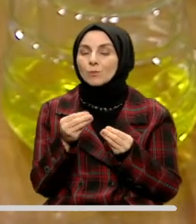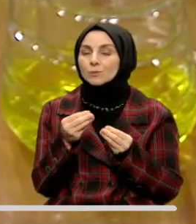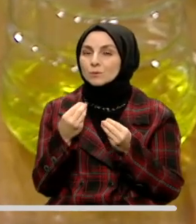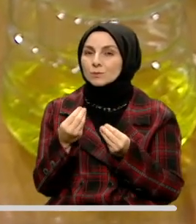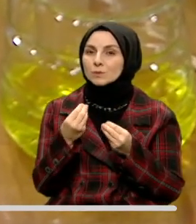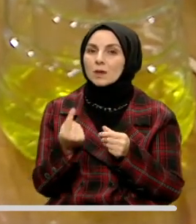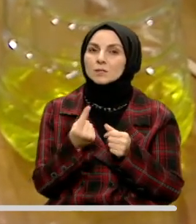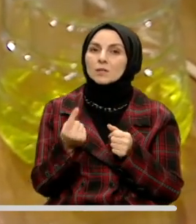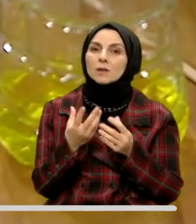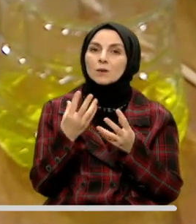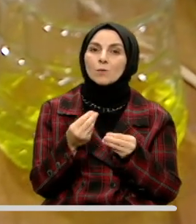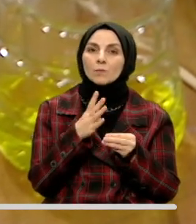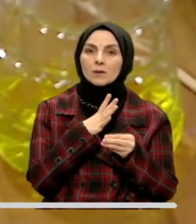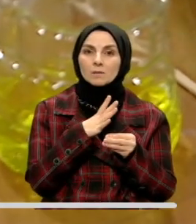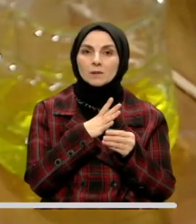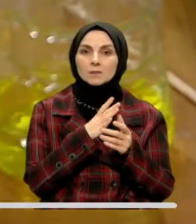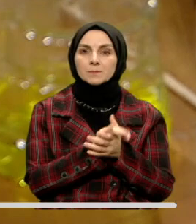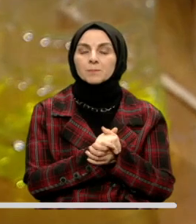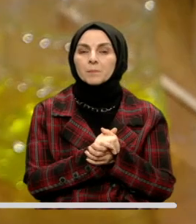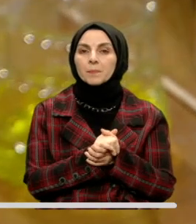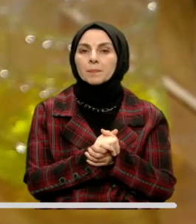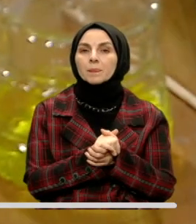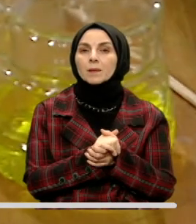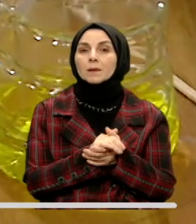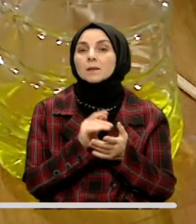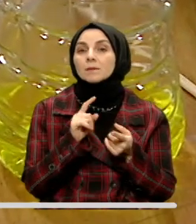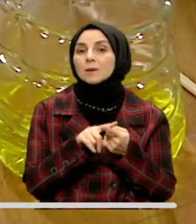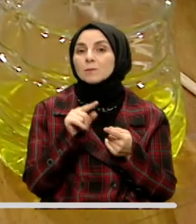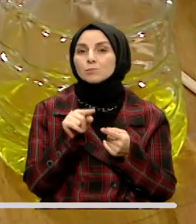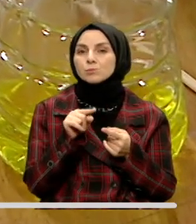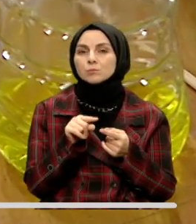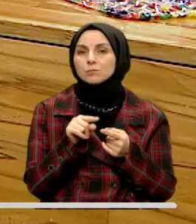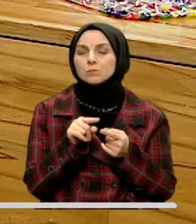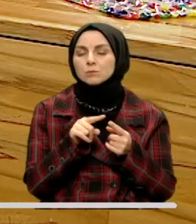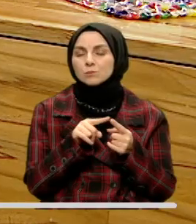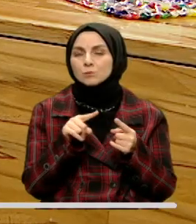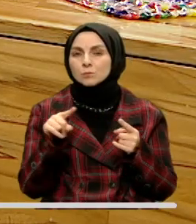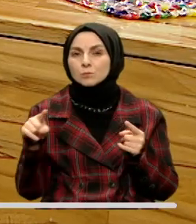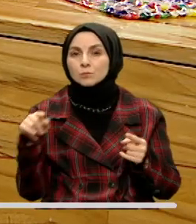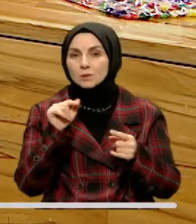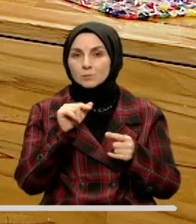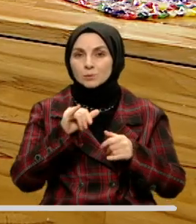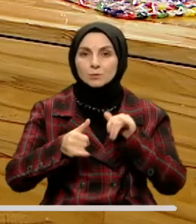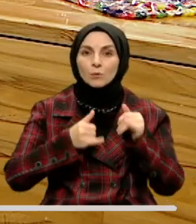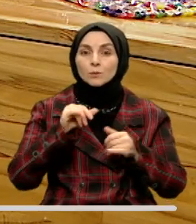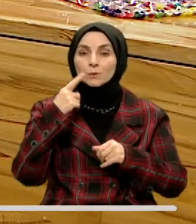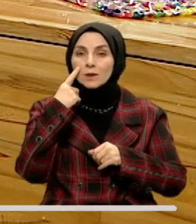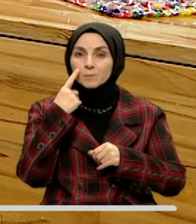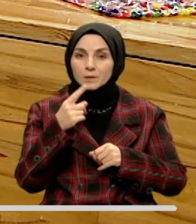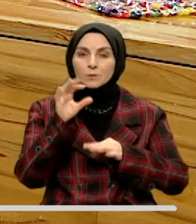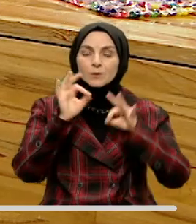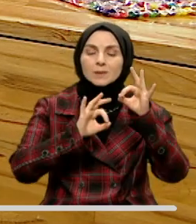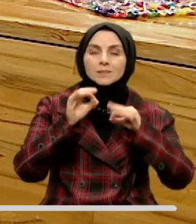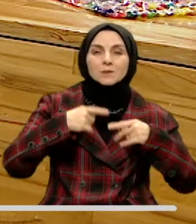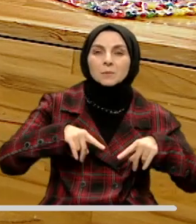çekecek tarzda. Evet, evet. Çok yani. İyi. Ve bununla yani uzun süre oynuyorlar, uzun süre bakıyorlar, inceliyorlar.